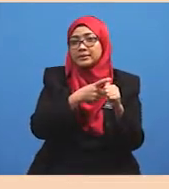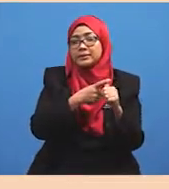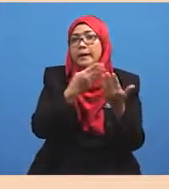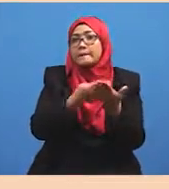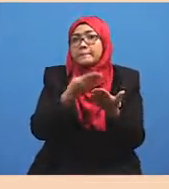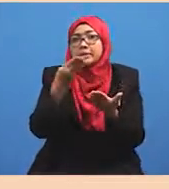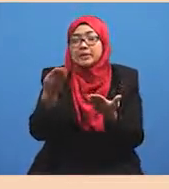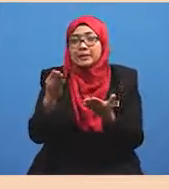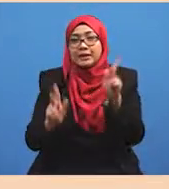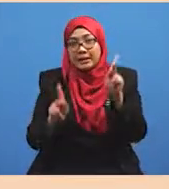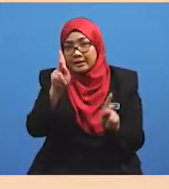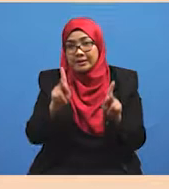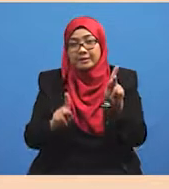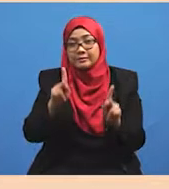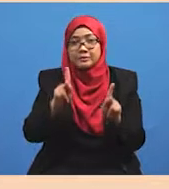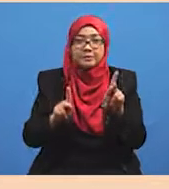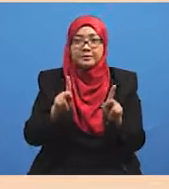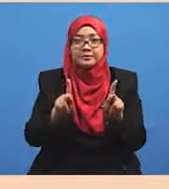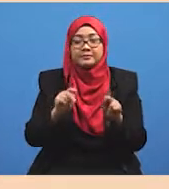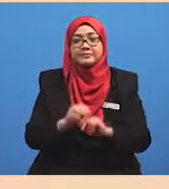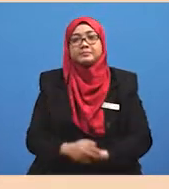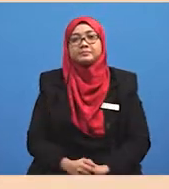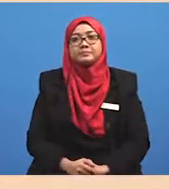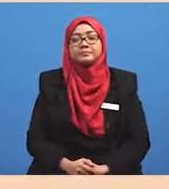Sebuah kritik mewah